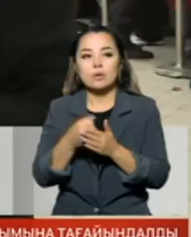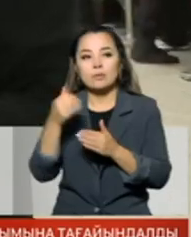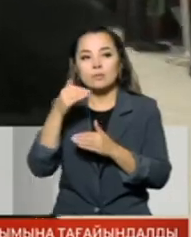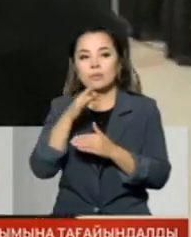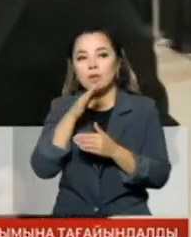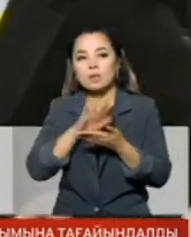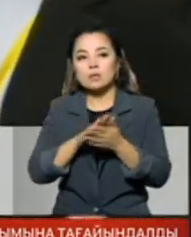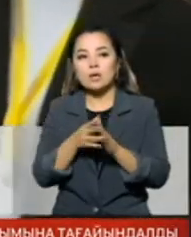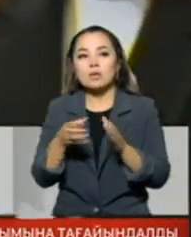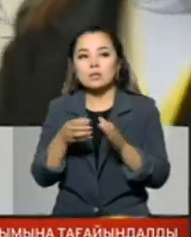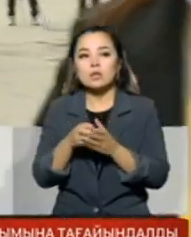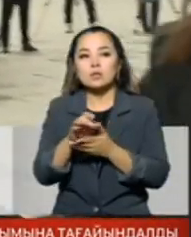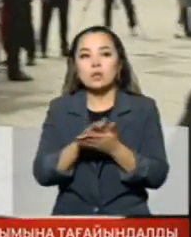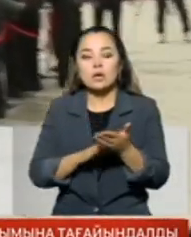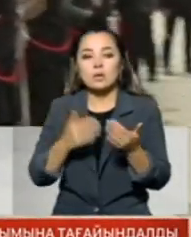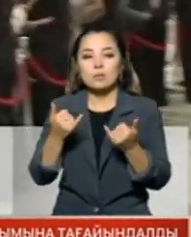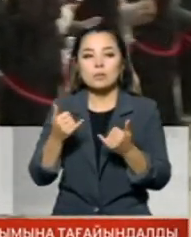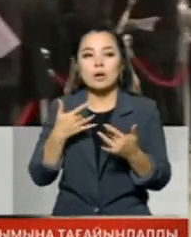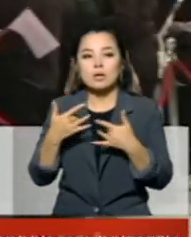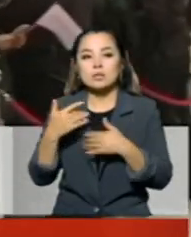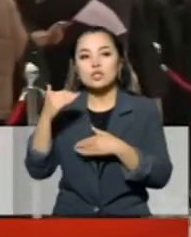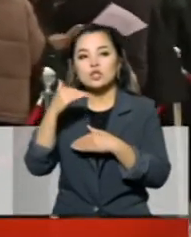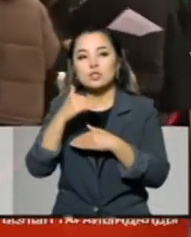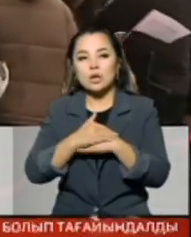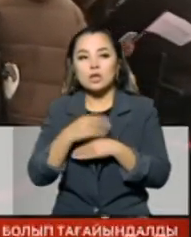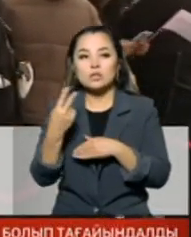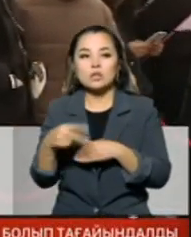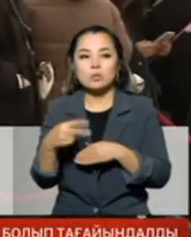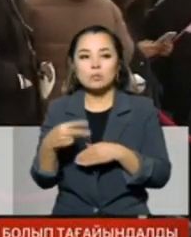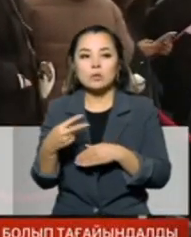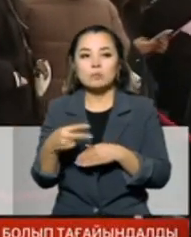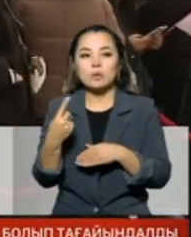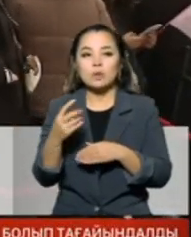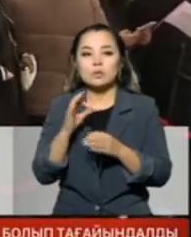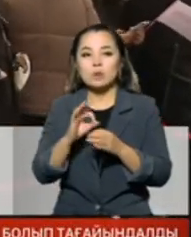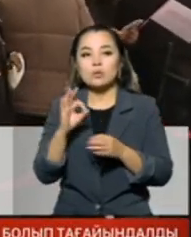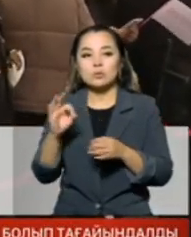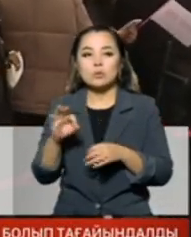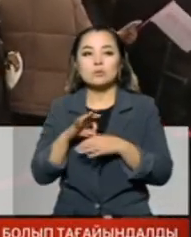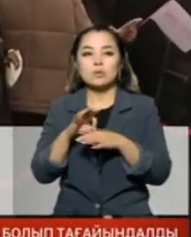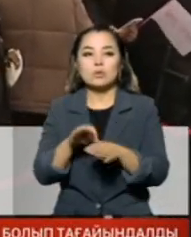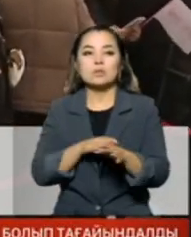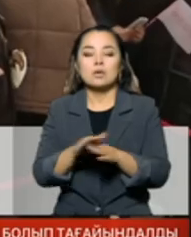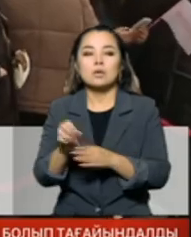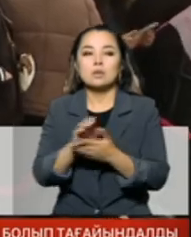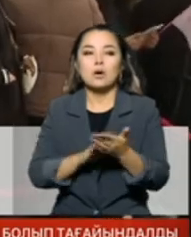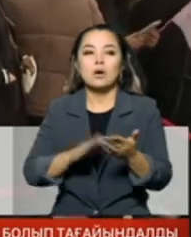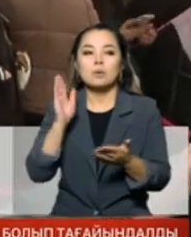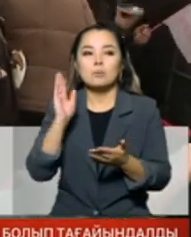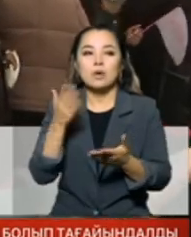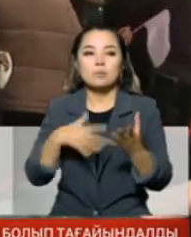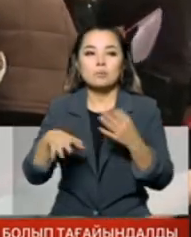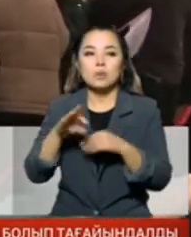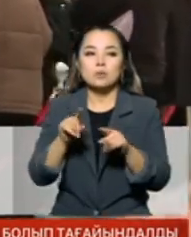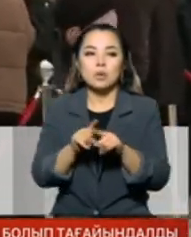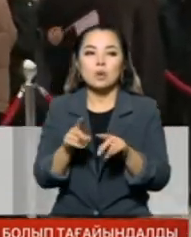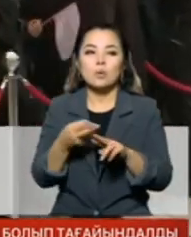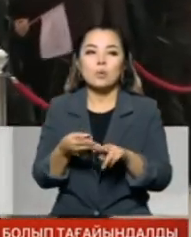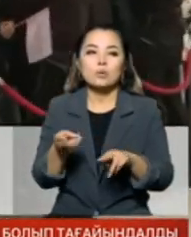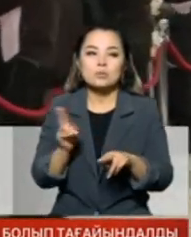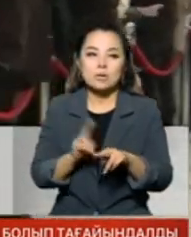жалғасады? Бүгінгі концерттік кеш бүгін 21:00-ге дейін жалғасатын болады. Баршаларыңызды